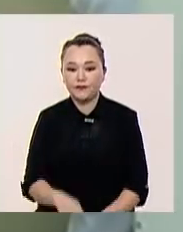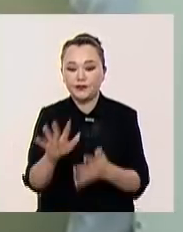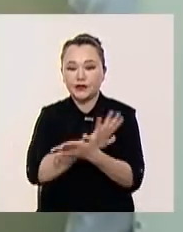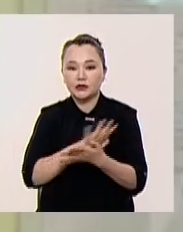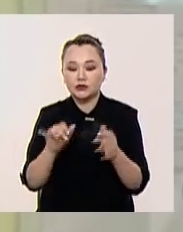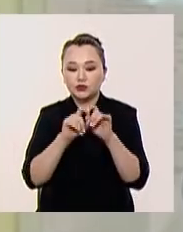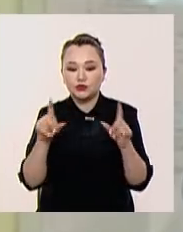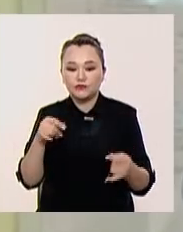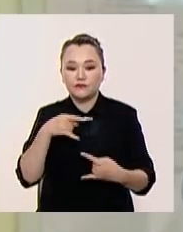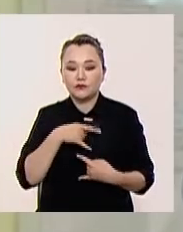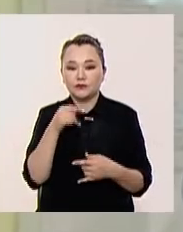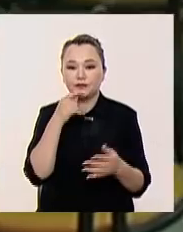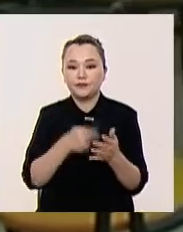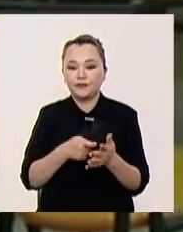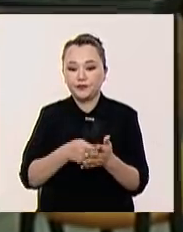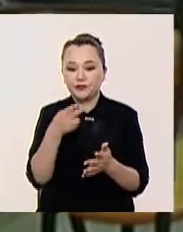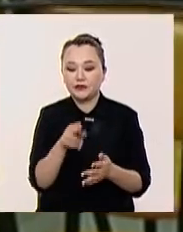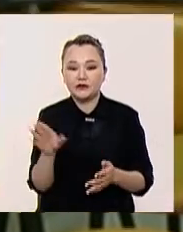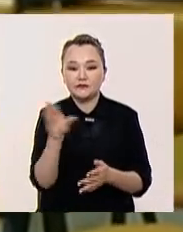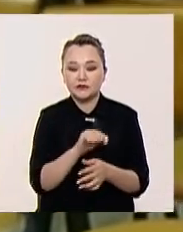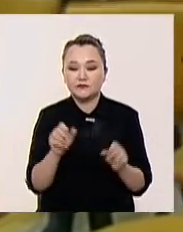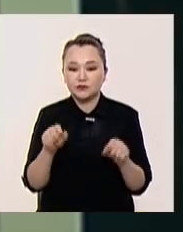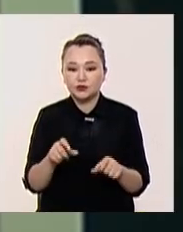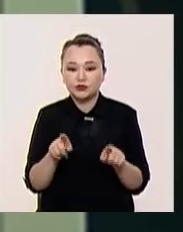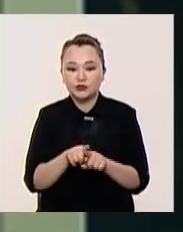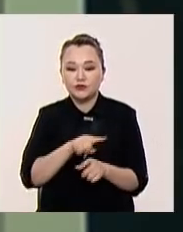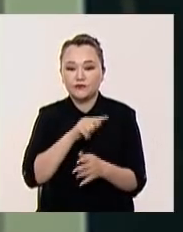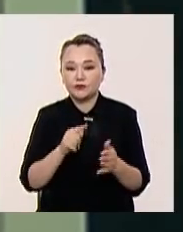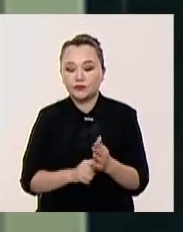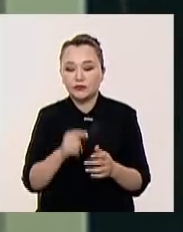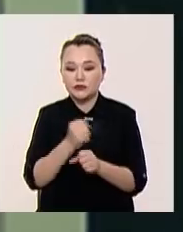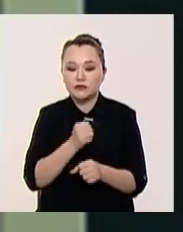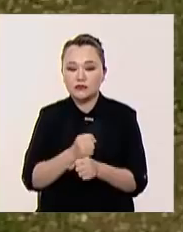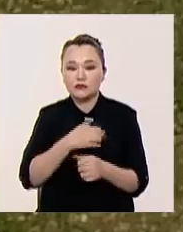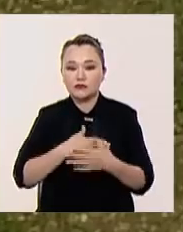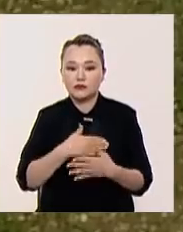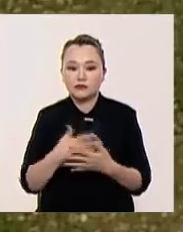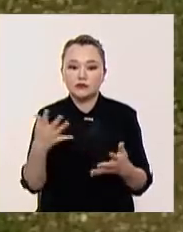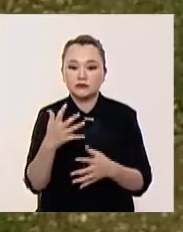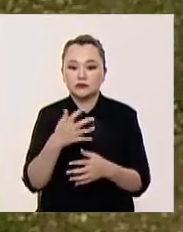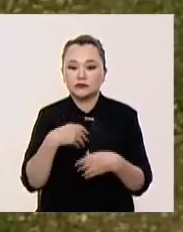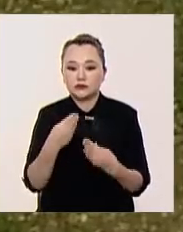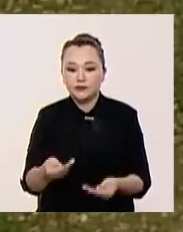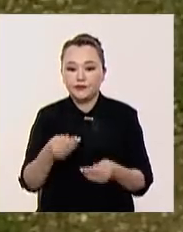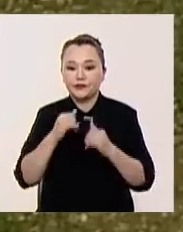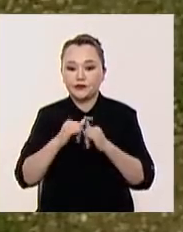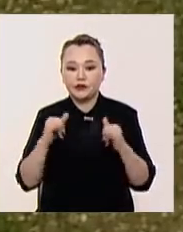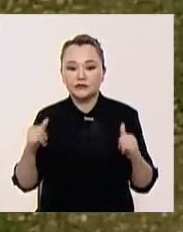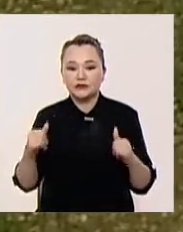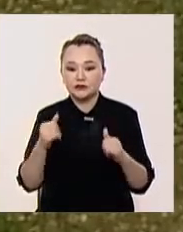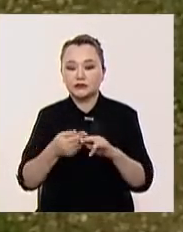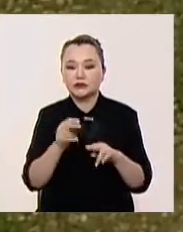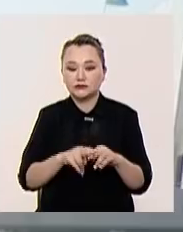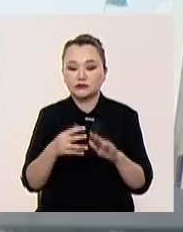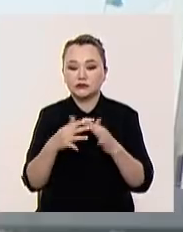Бесплатная школьная форма и питание для всех. Возможно ли такое? Какую концепцию разработали общественники? Это дает толчок развитию вот именно вот